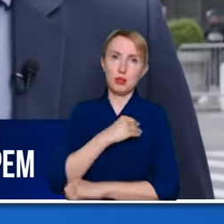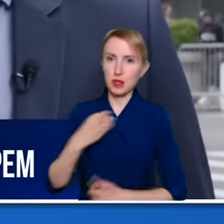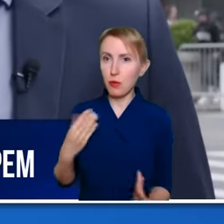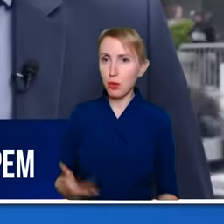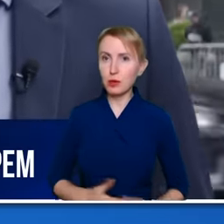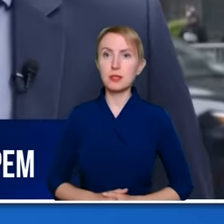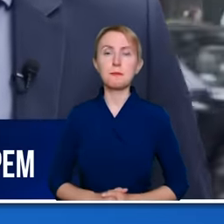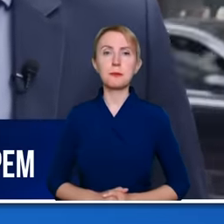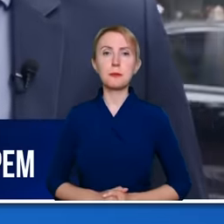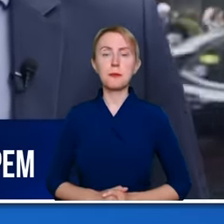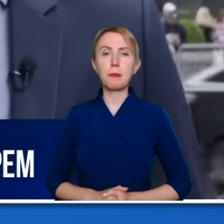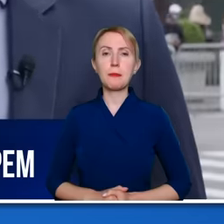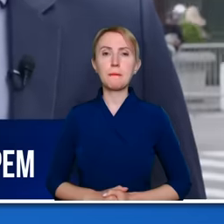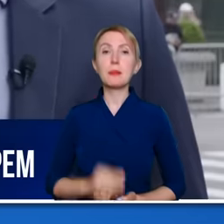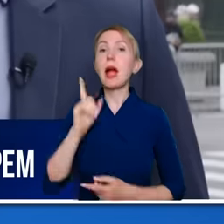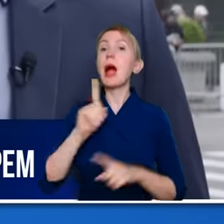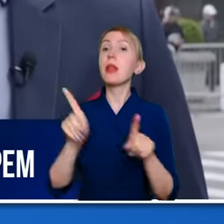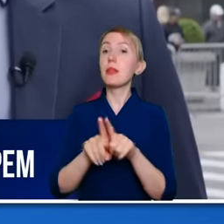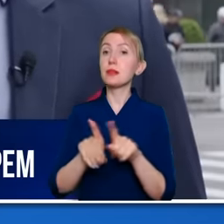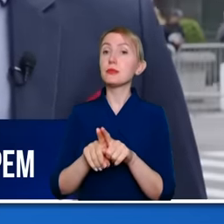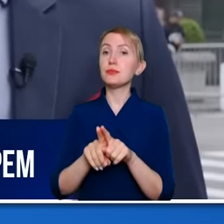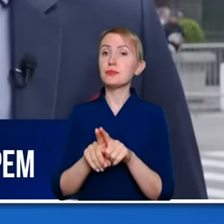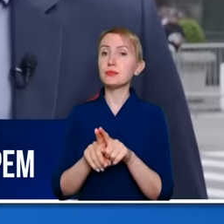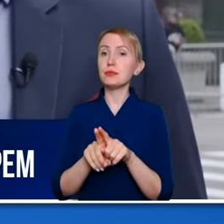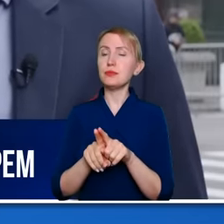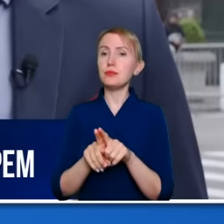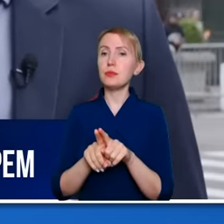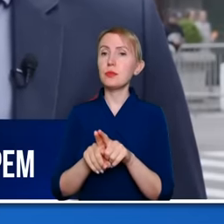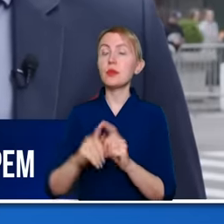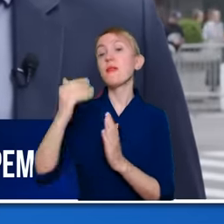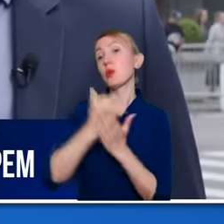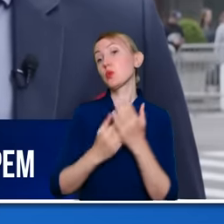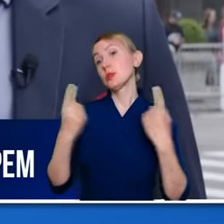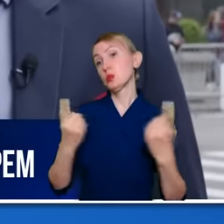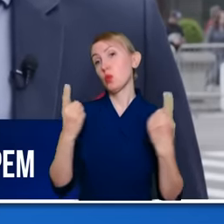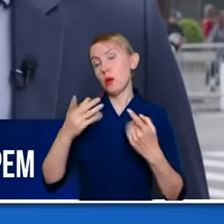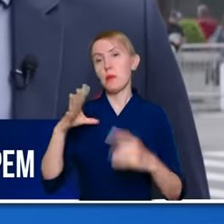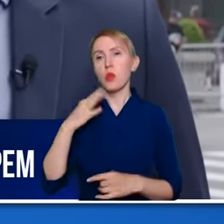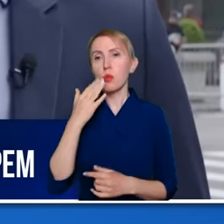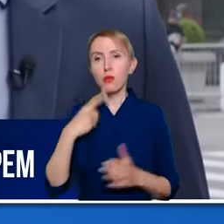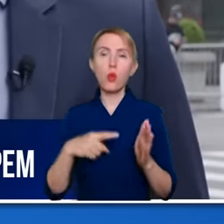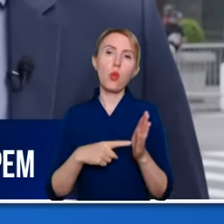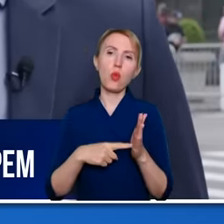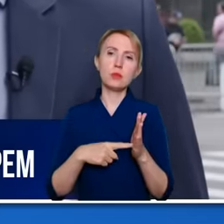bezpieczeństwa naszego regionu, ale jednocześnie przy tych uwarunkowaniach, o których mówiłeś, związanych z